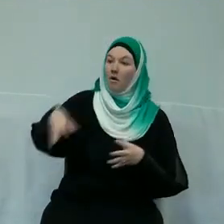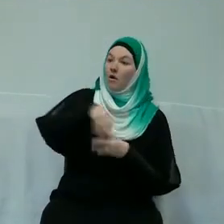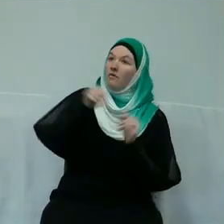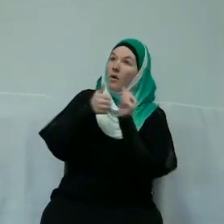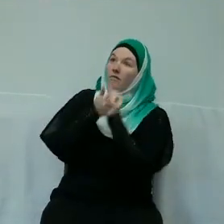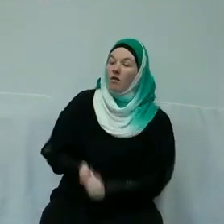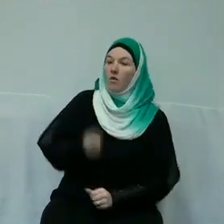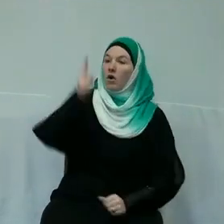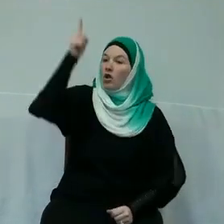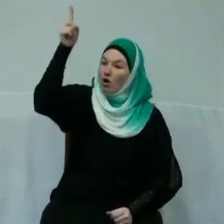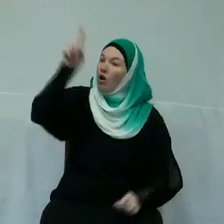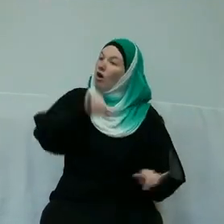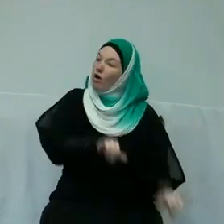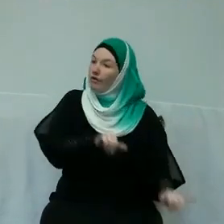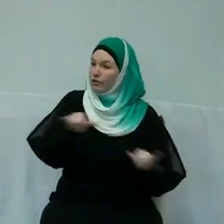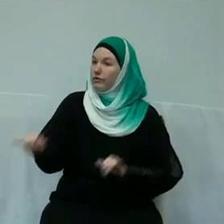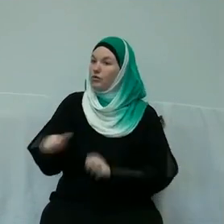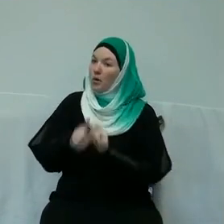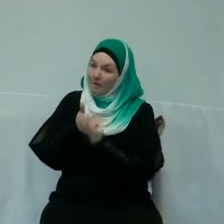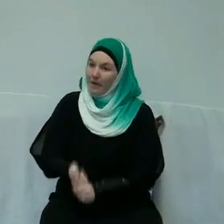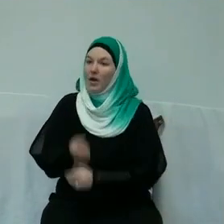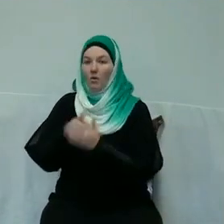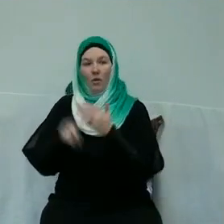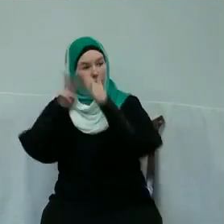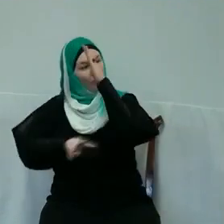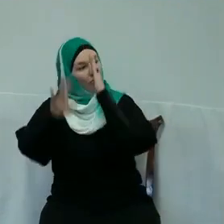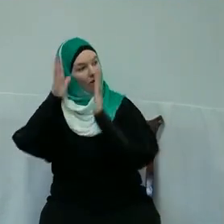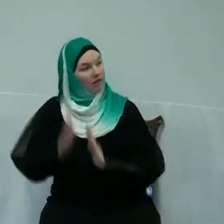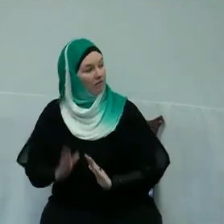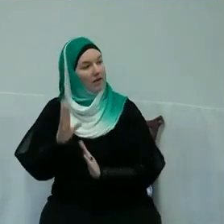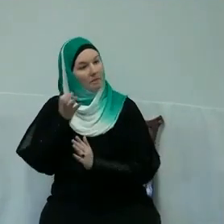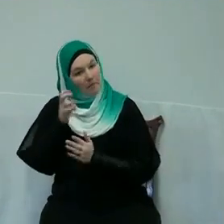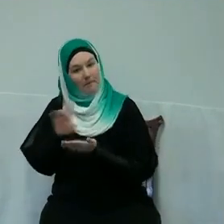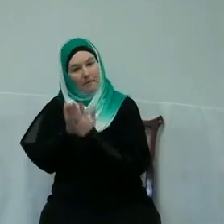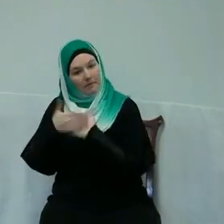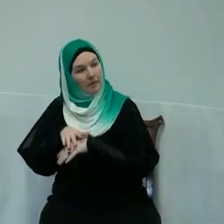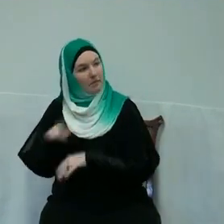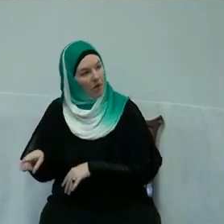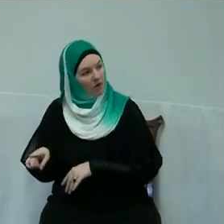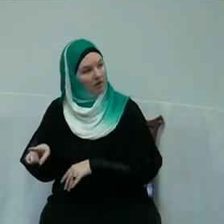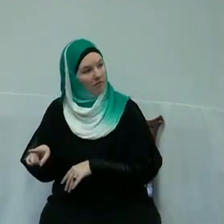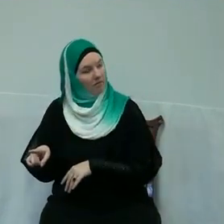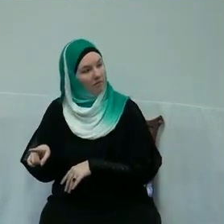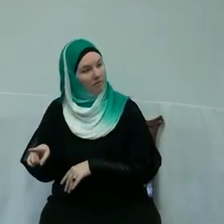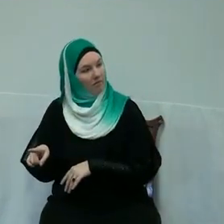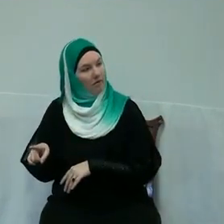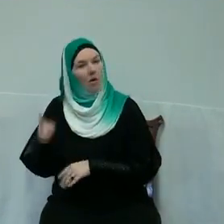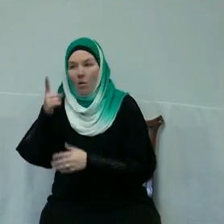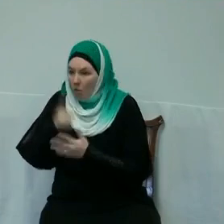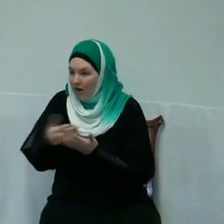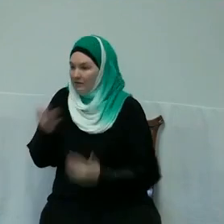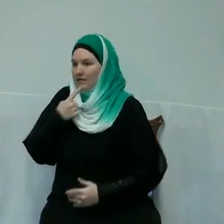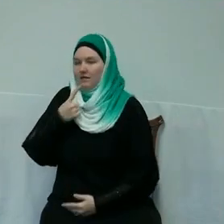Allah is also to obey the Prophet sallallahu alaihi wasallam. وَأَطِيعُ الرَّسُولِ Clear,